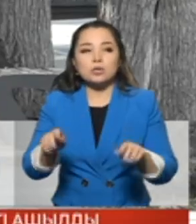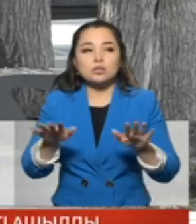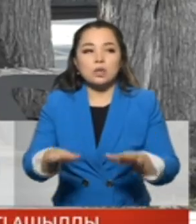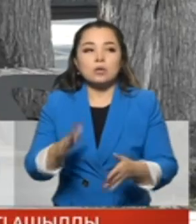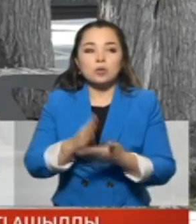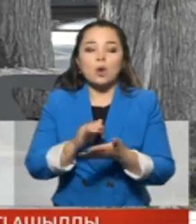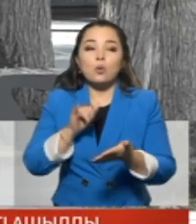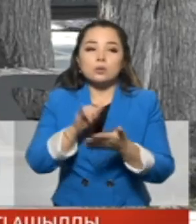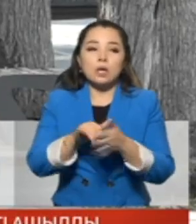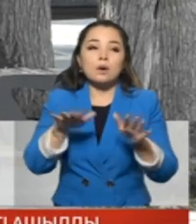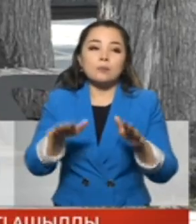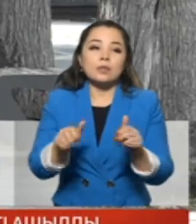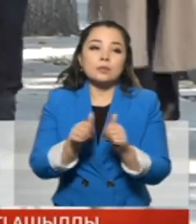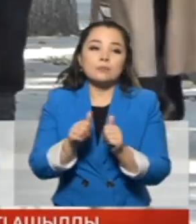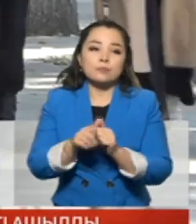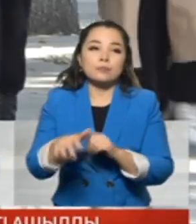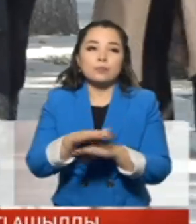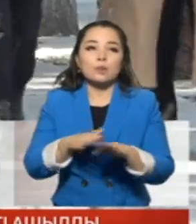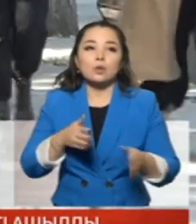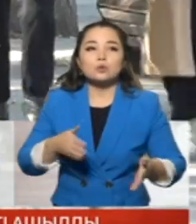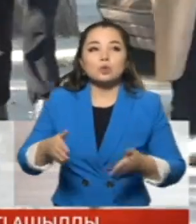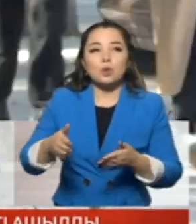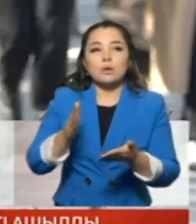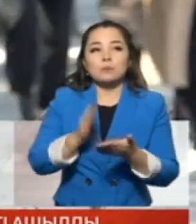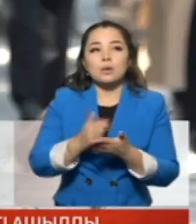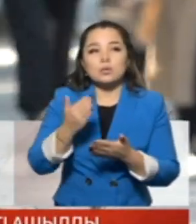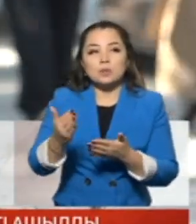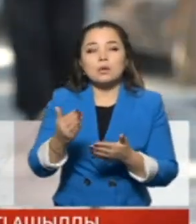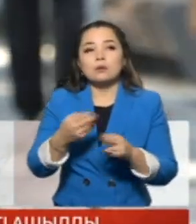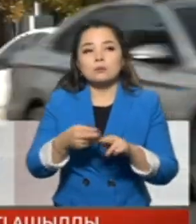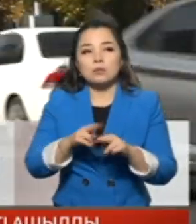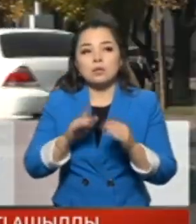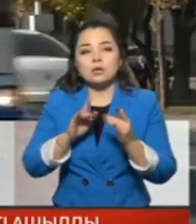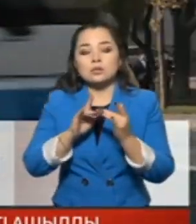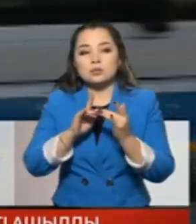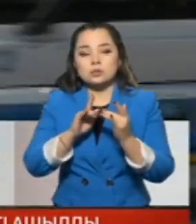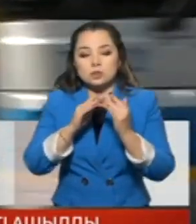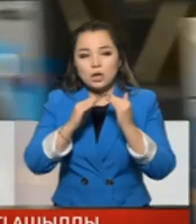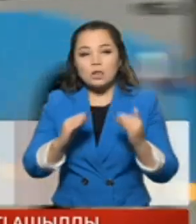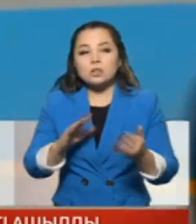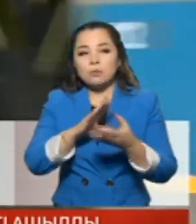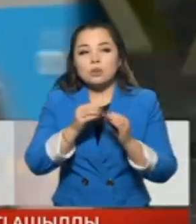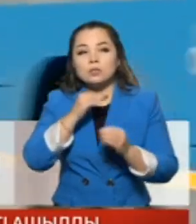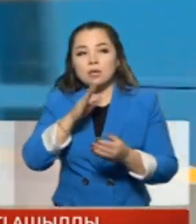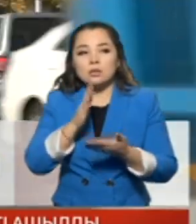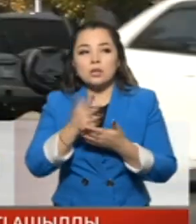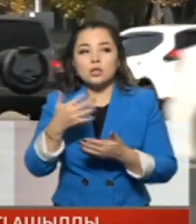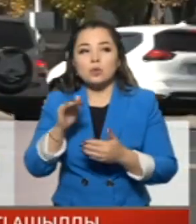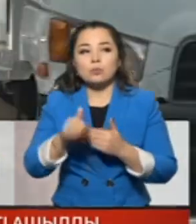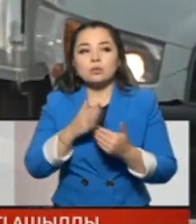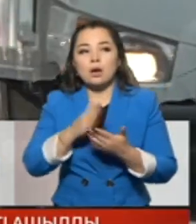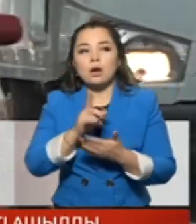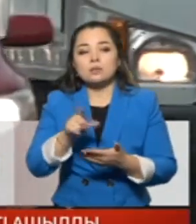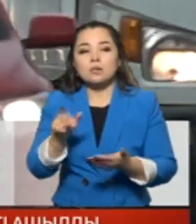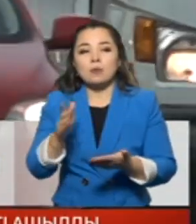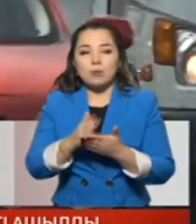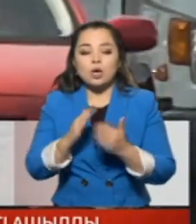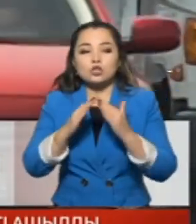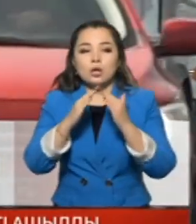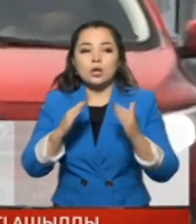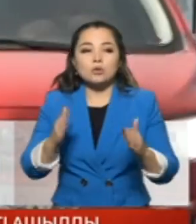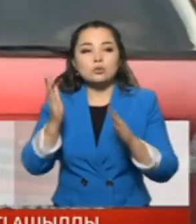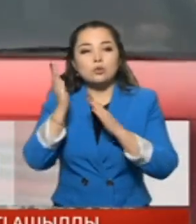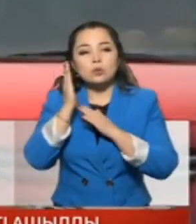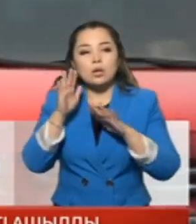деді. Ол маңда кірме жолдар мен темір жол бар, шатыр жеткілікті дейді. Сондай-ақ сыйымдылығы 50 мың адамға жетеді. Шатырларда